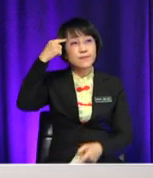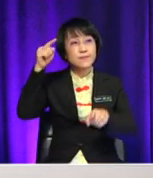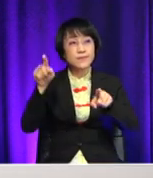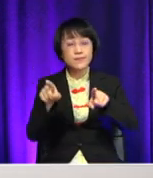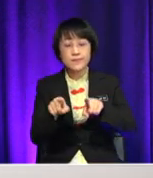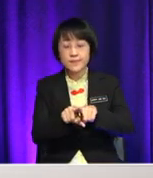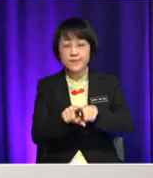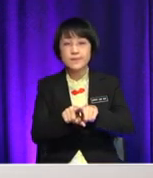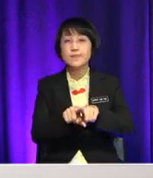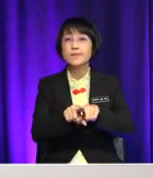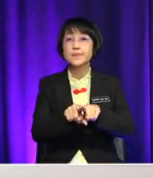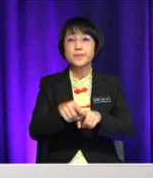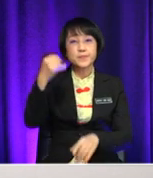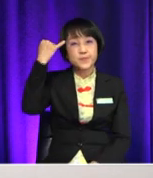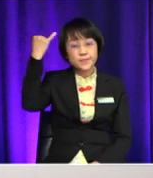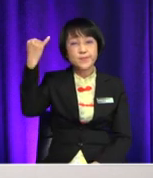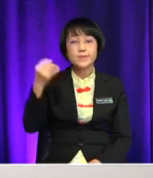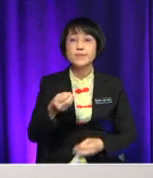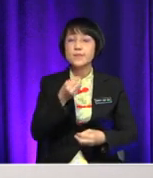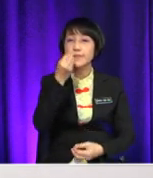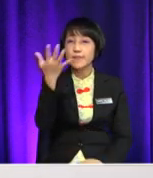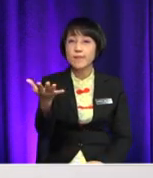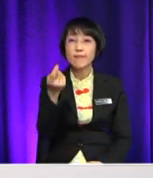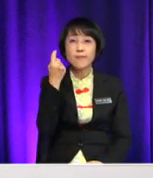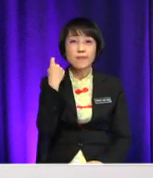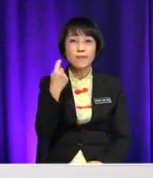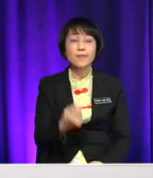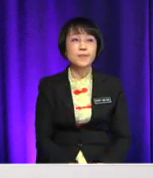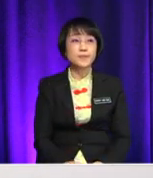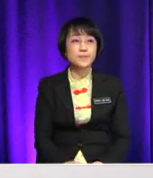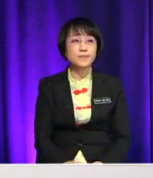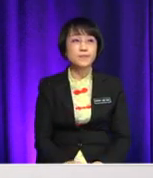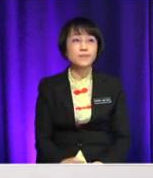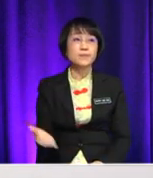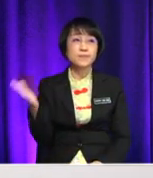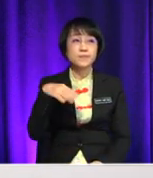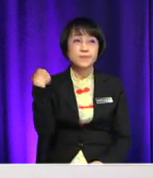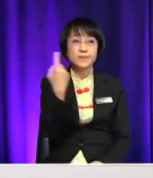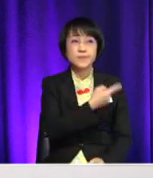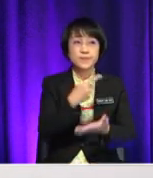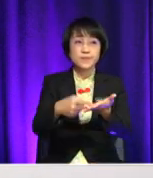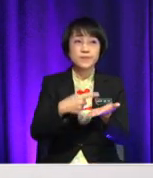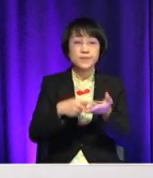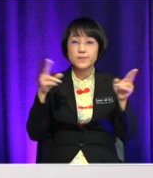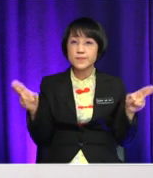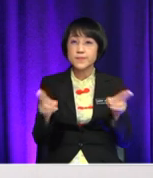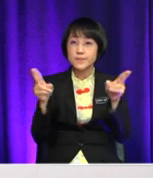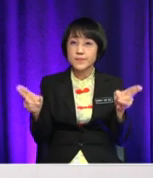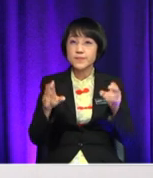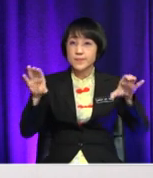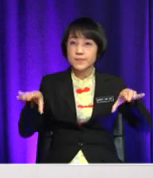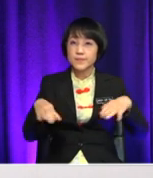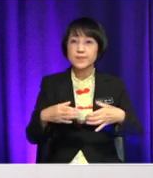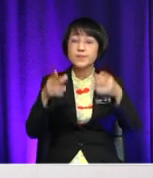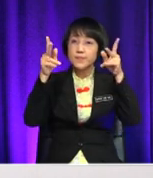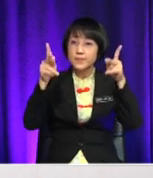yang dimukakan oleh saudari seperti tadi Baiklah Mari kita bincangkan pula tentang usaha yang dilakukan oleh pihak